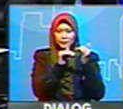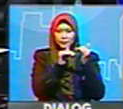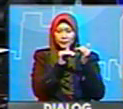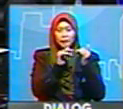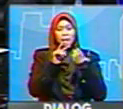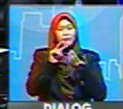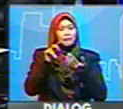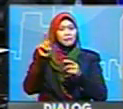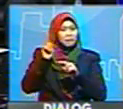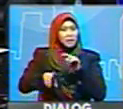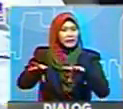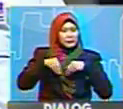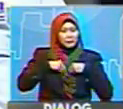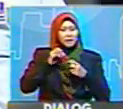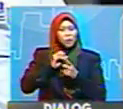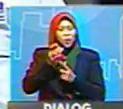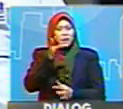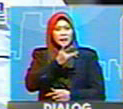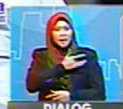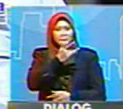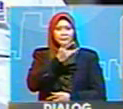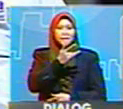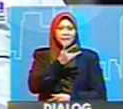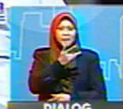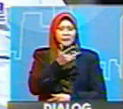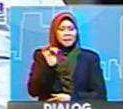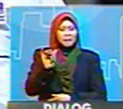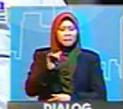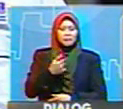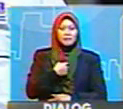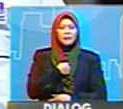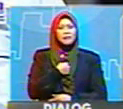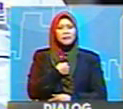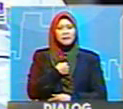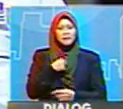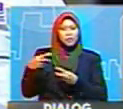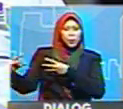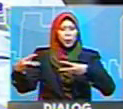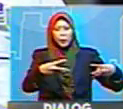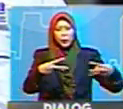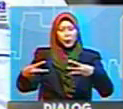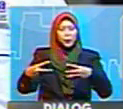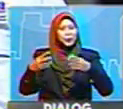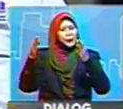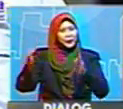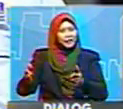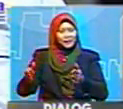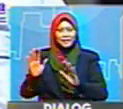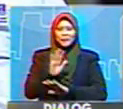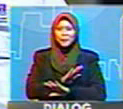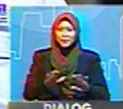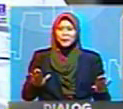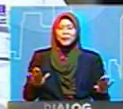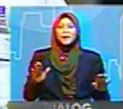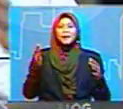tidak boleh menerima sitif m terutamanya seolah-olah saya menyerang satu kaum dan sebagainya sebenarnya mereka perlu